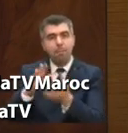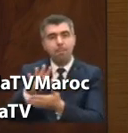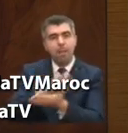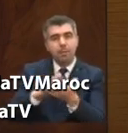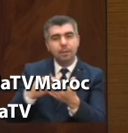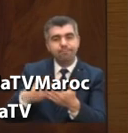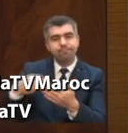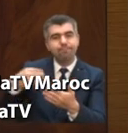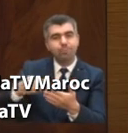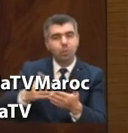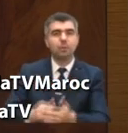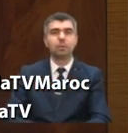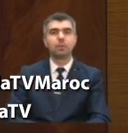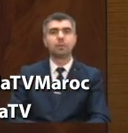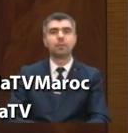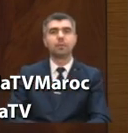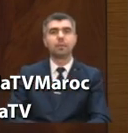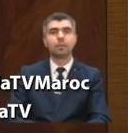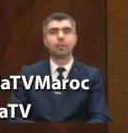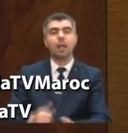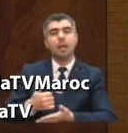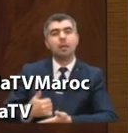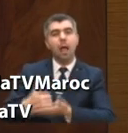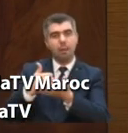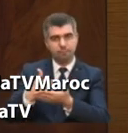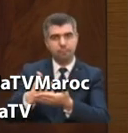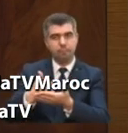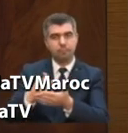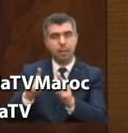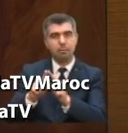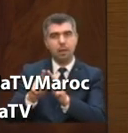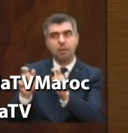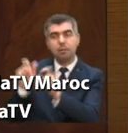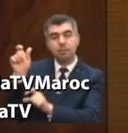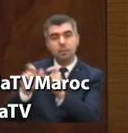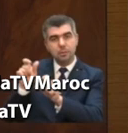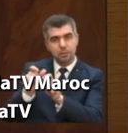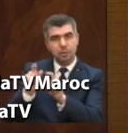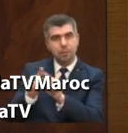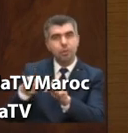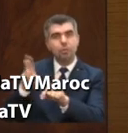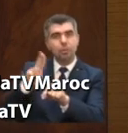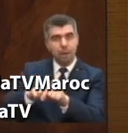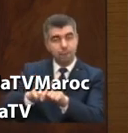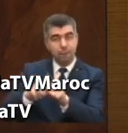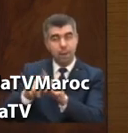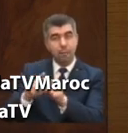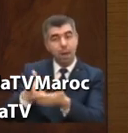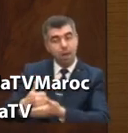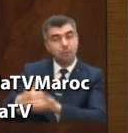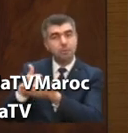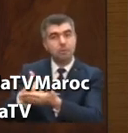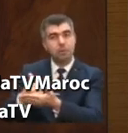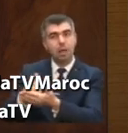تعثرا كبيرا، بالإضافة إلى الدعم الموجه للمأجورين ديال هذه المقاولات قصد الحفاظ على مناصب